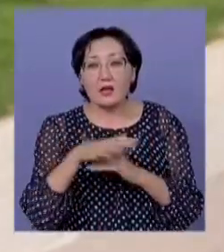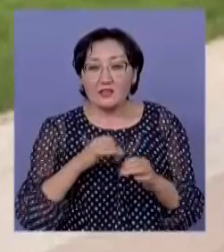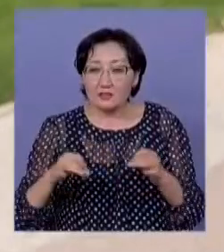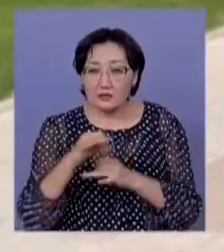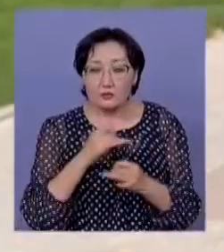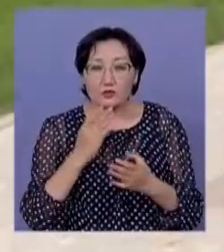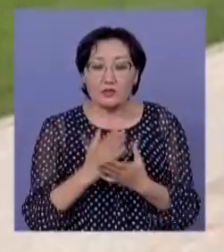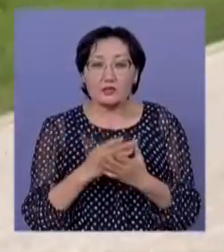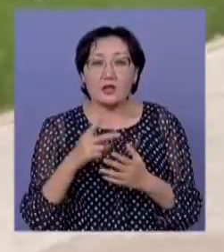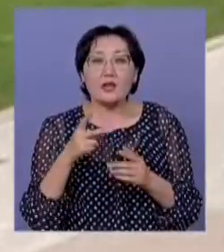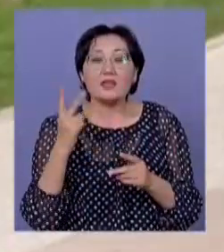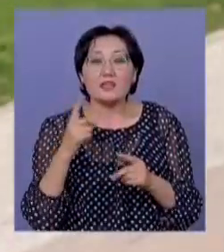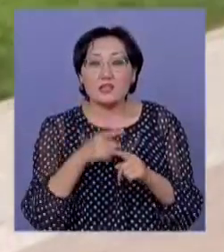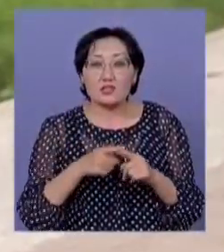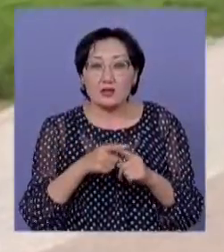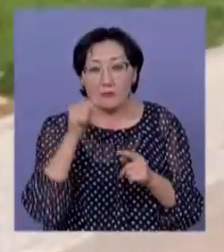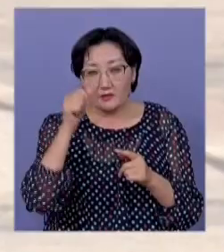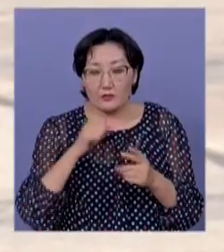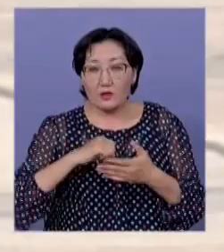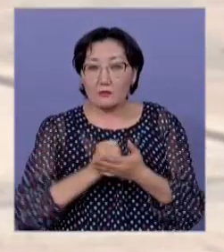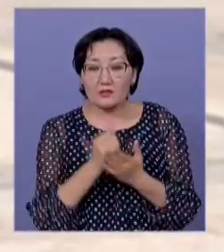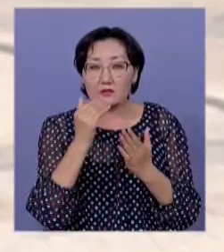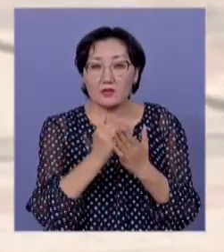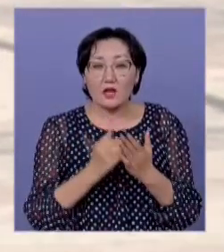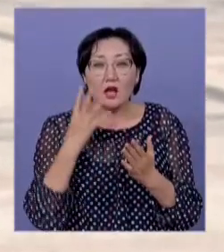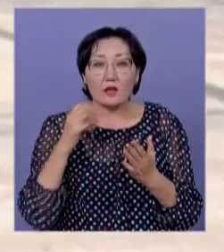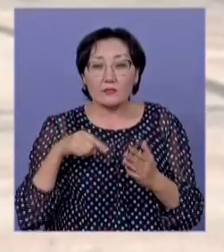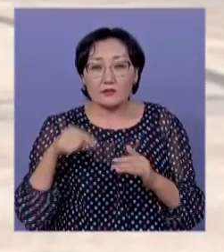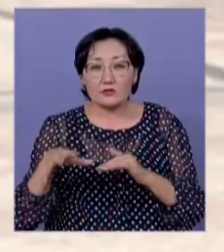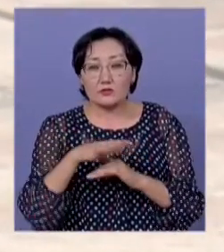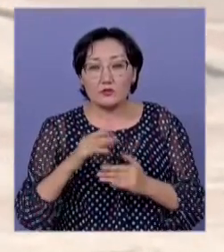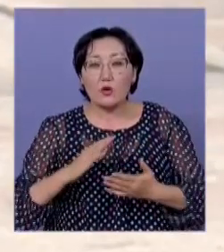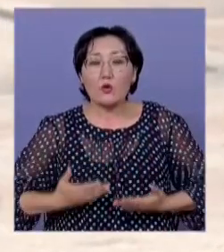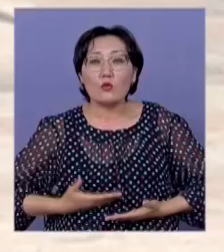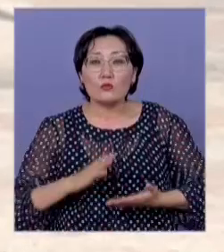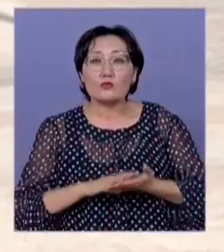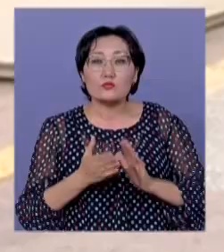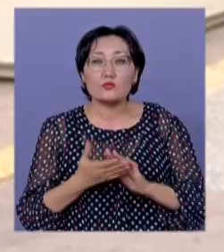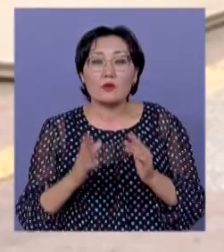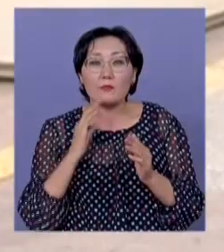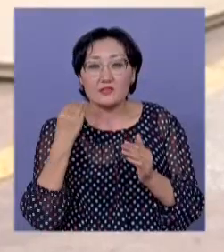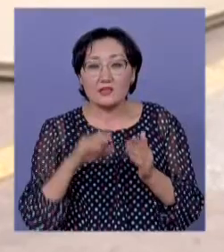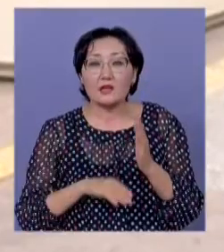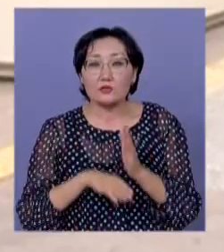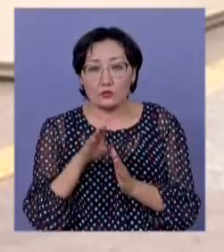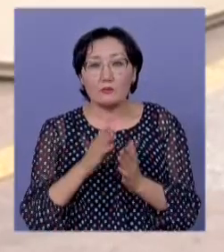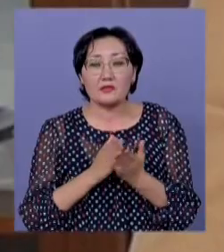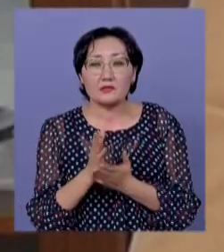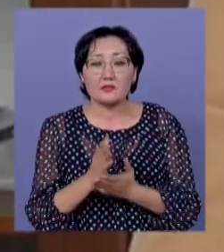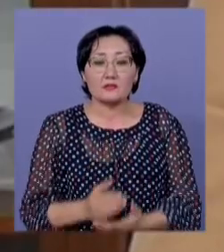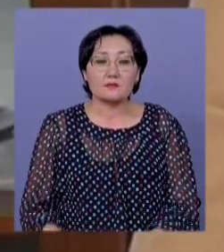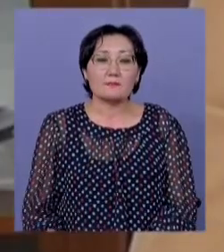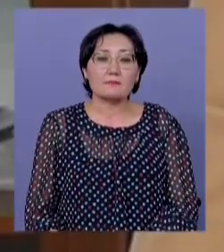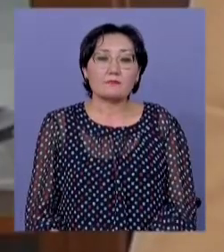талқылануында. 2,5 айдан кейін қабылданатын бағдарлама алматылықтардың өмір сүру сапасын арттыруға бағытталған.